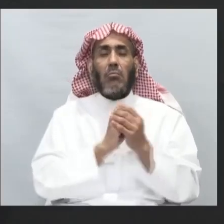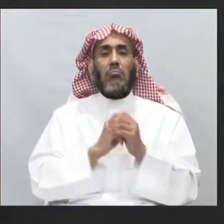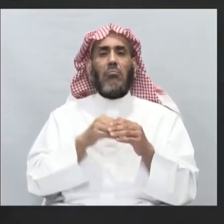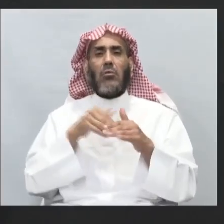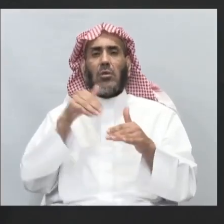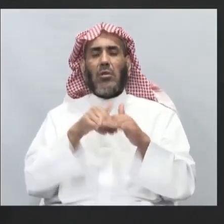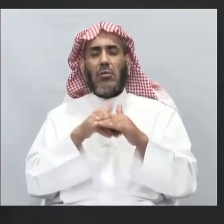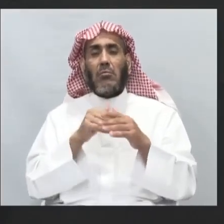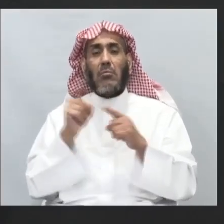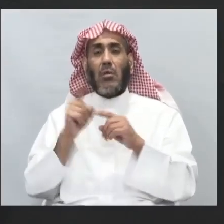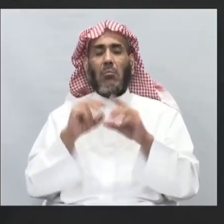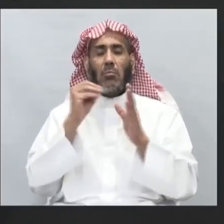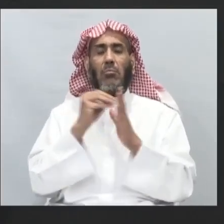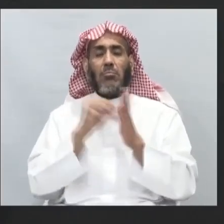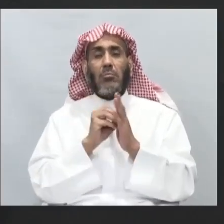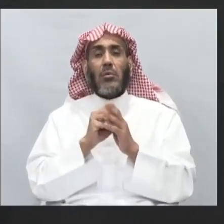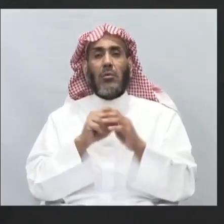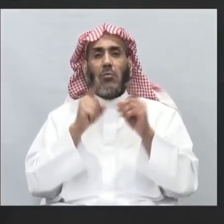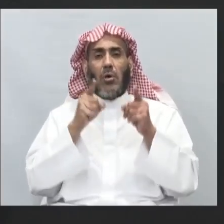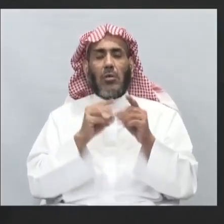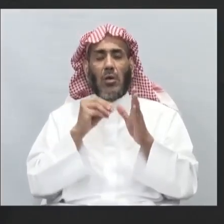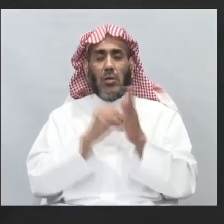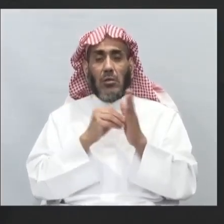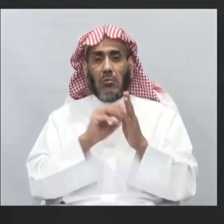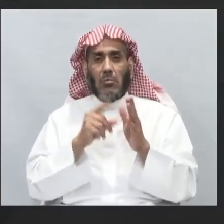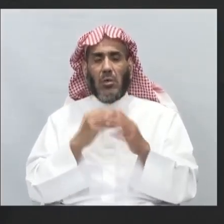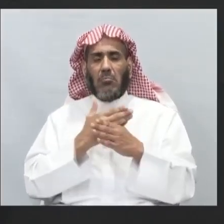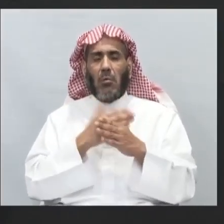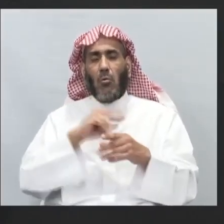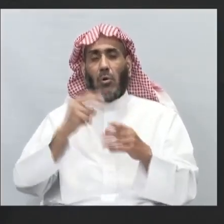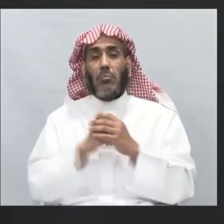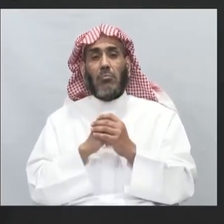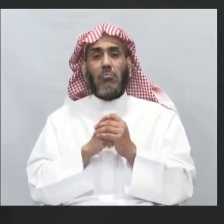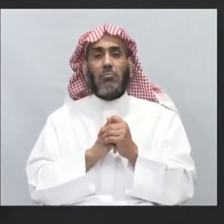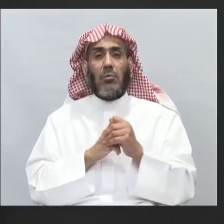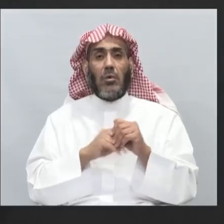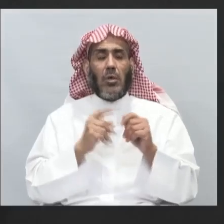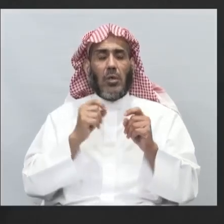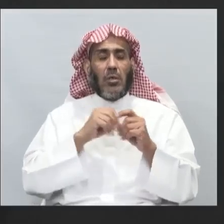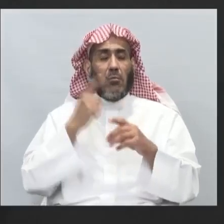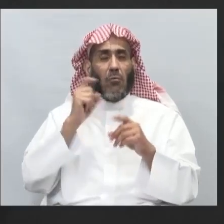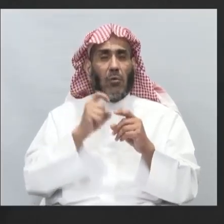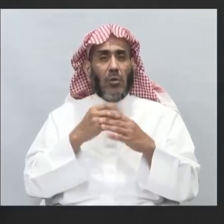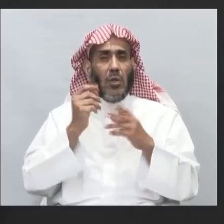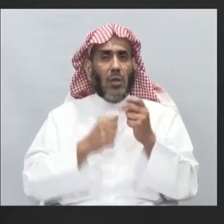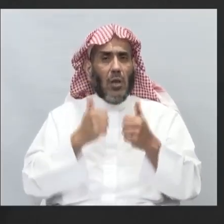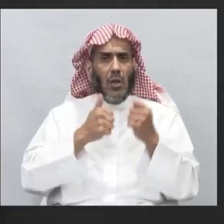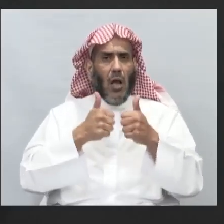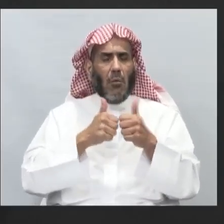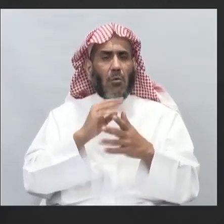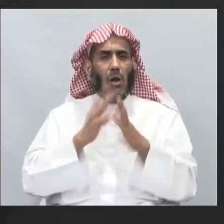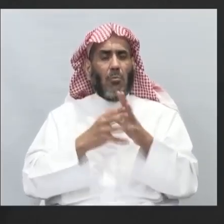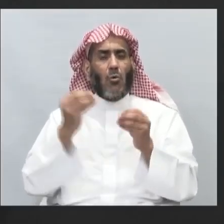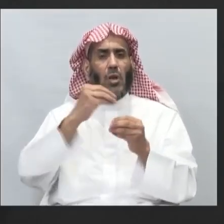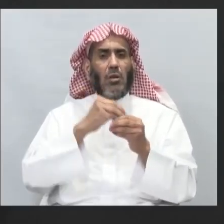ويدخل تحت مثل هذا المضمون وانت قد تجد لذلك اسباب اخرى من خلالها تعرف انه الخبر قد ينقل اليك